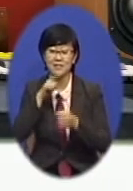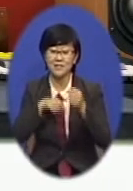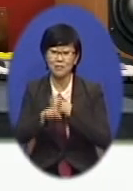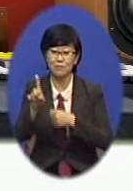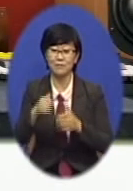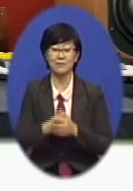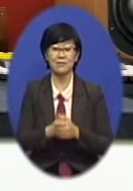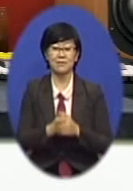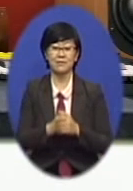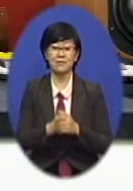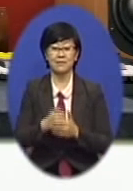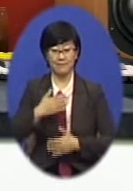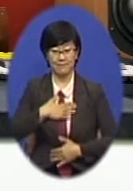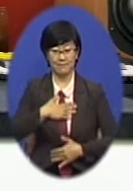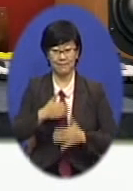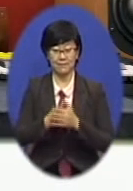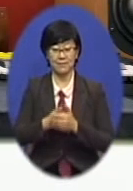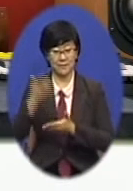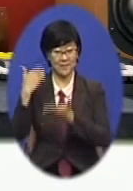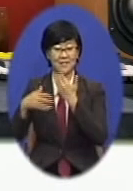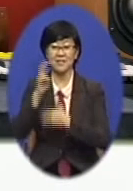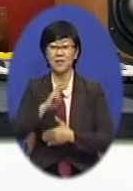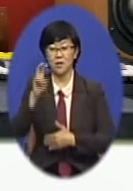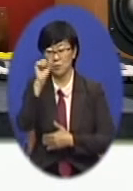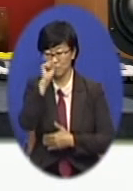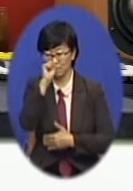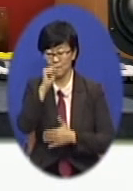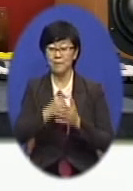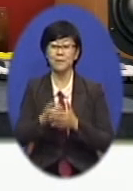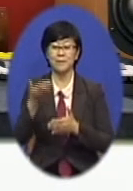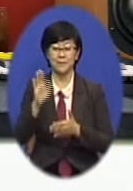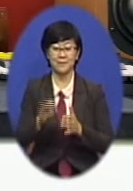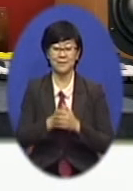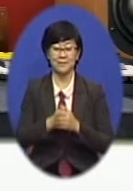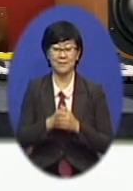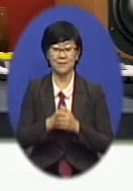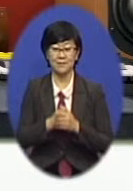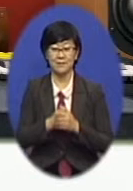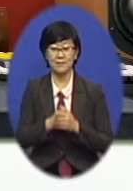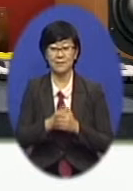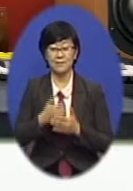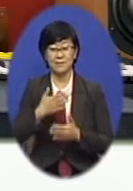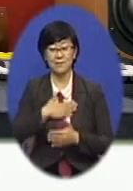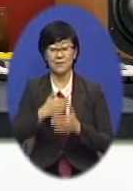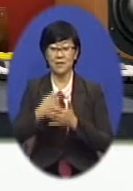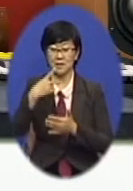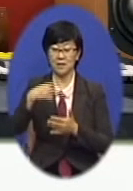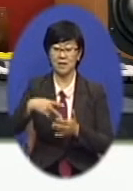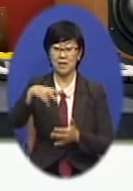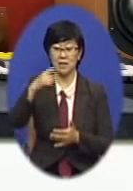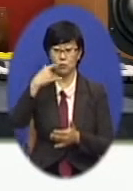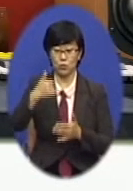이유라도 있으세요? 아, 제가 옛날 노래 엄청 좋아합니다. 네. 그리고 제가 시부모님 모시고